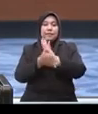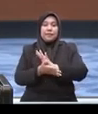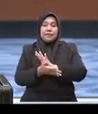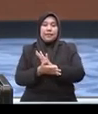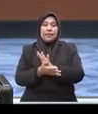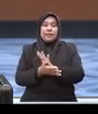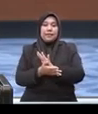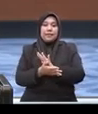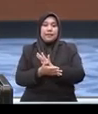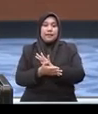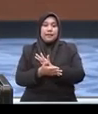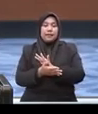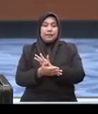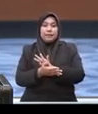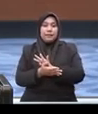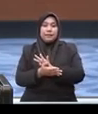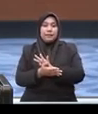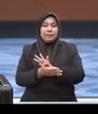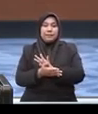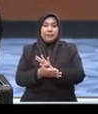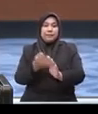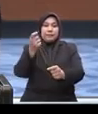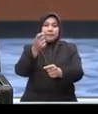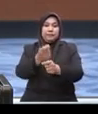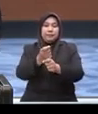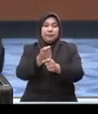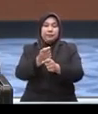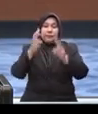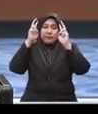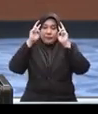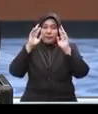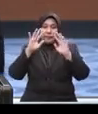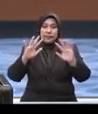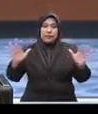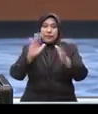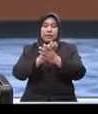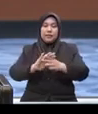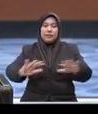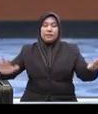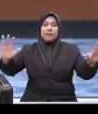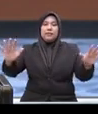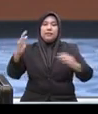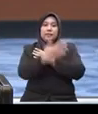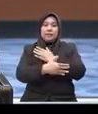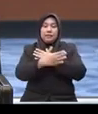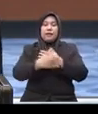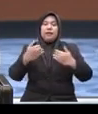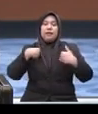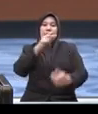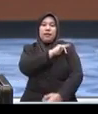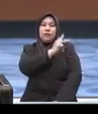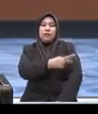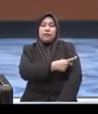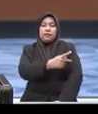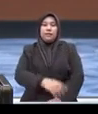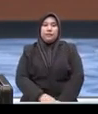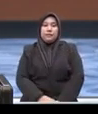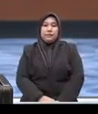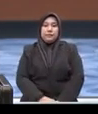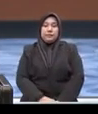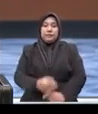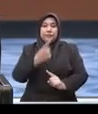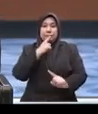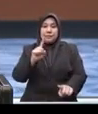ketua penentu kepada keamanan dan keselamatan negara jadi dia dikuasai jadi enggak jawab soal